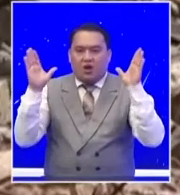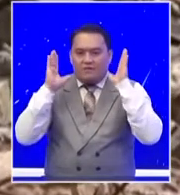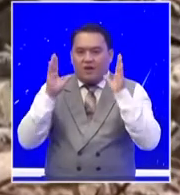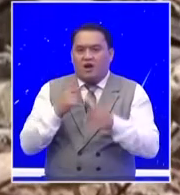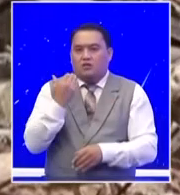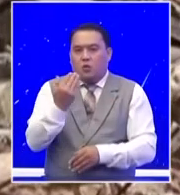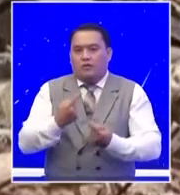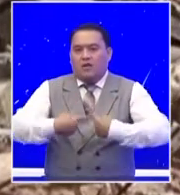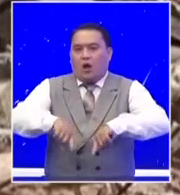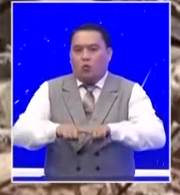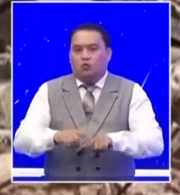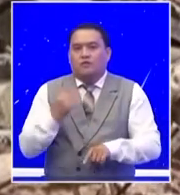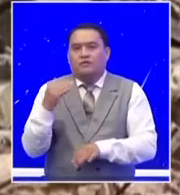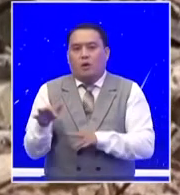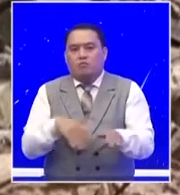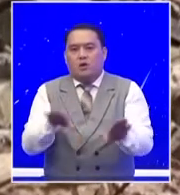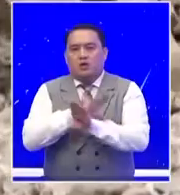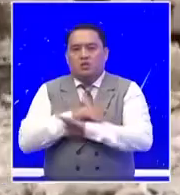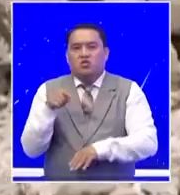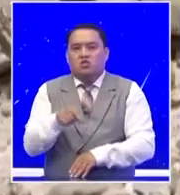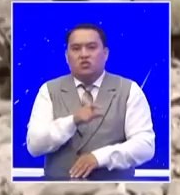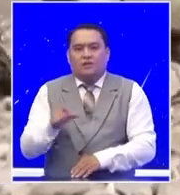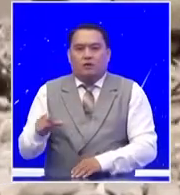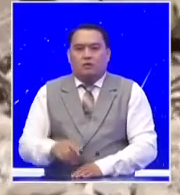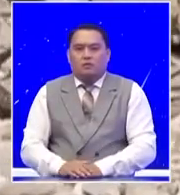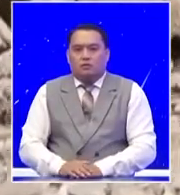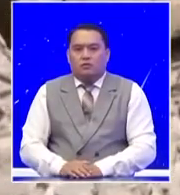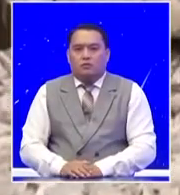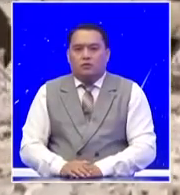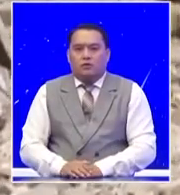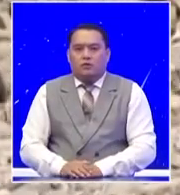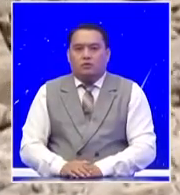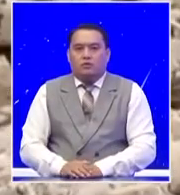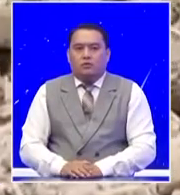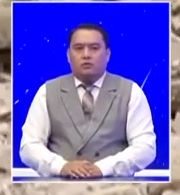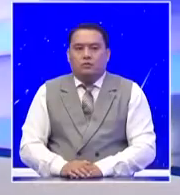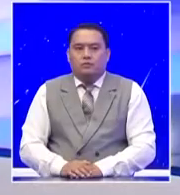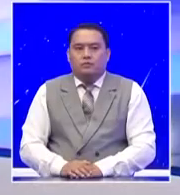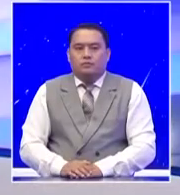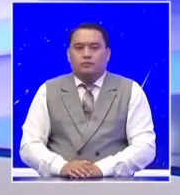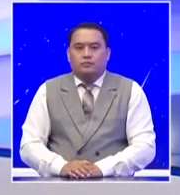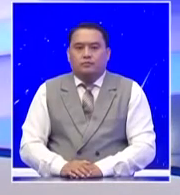джихадистов. В результате военных действий погибли более 1000 человек.